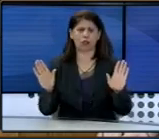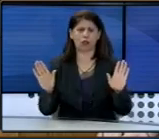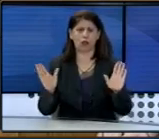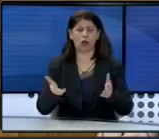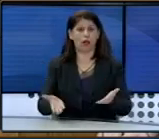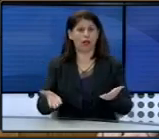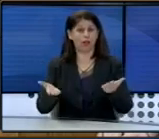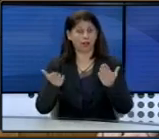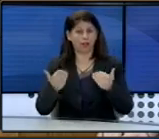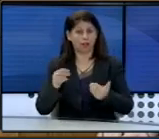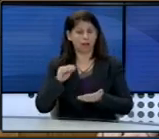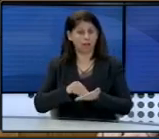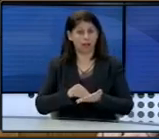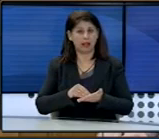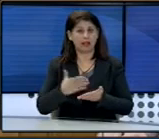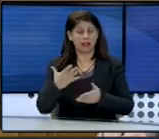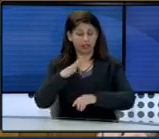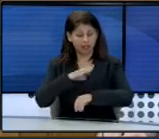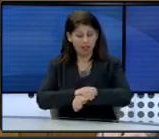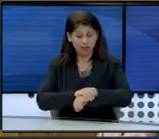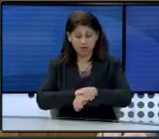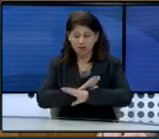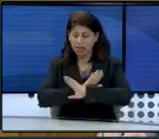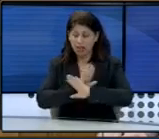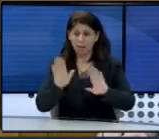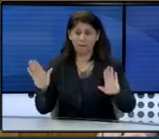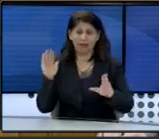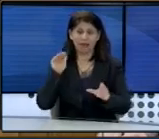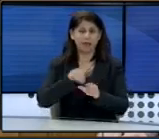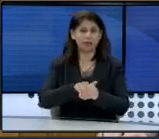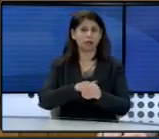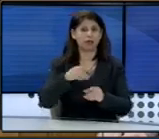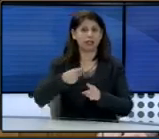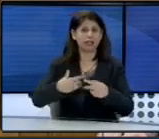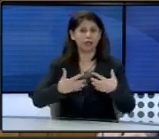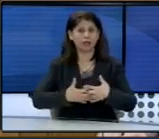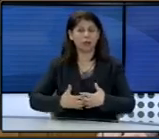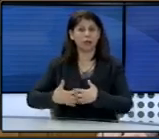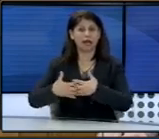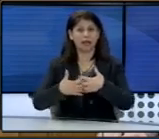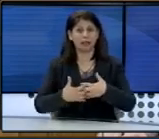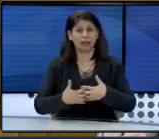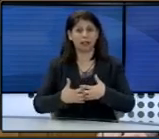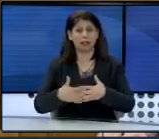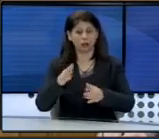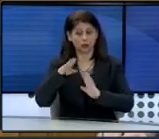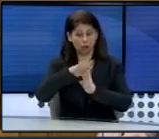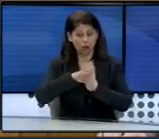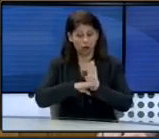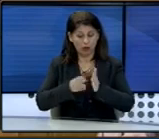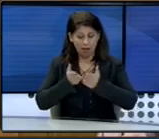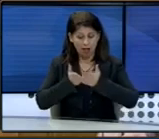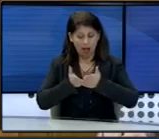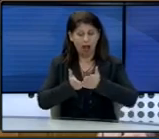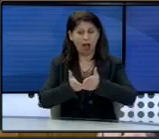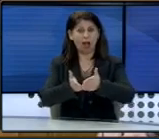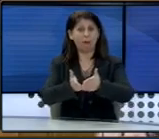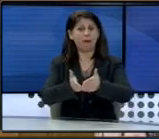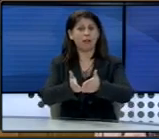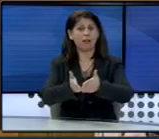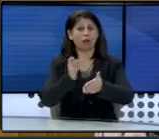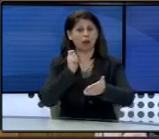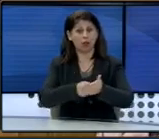ότι δεν υπάρχει, επαναλαμβάνω, καμία δέσμευση για συμμετοχή της ελληνικής βιομηχανίας στο πρόγραμμα των φρεγατών, όπως